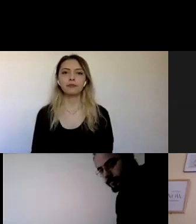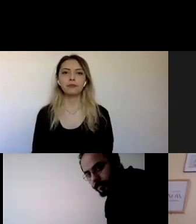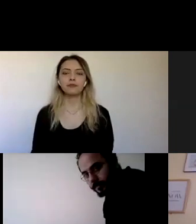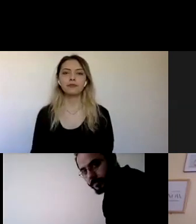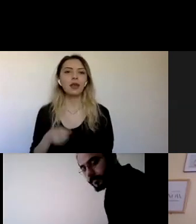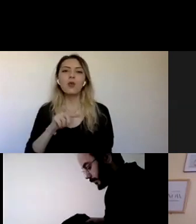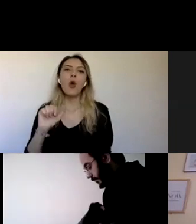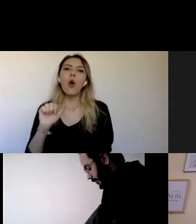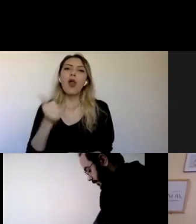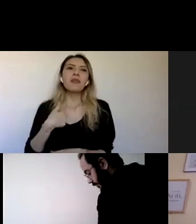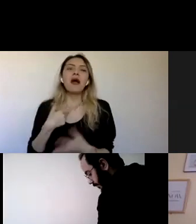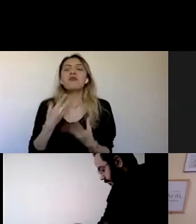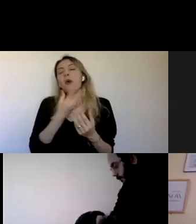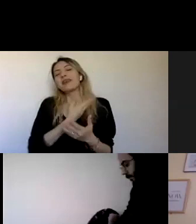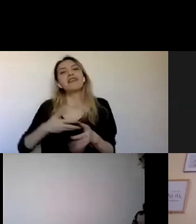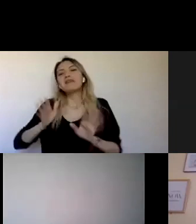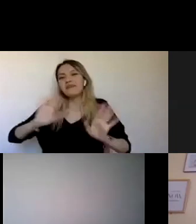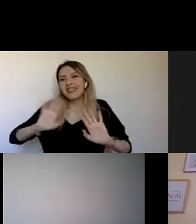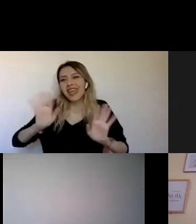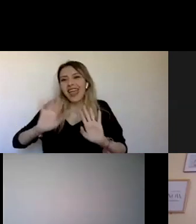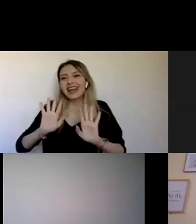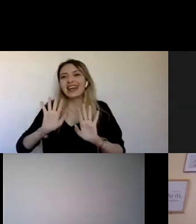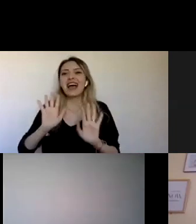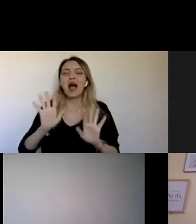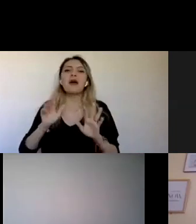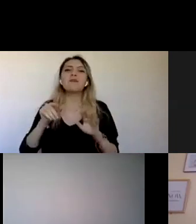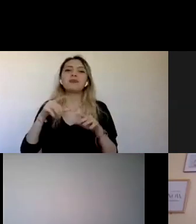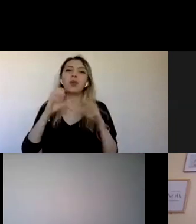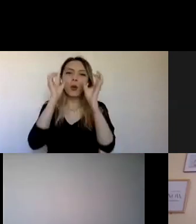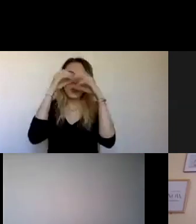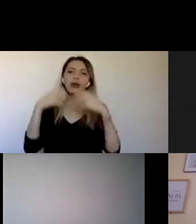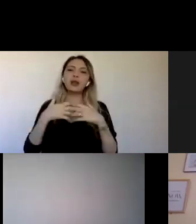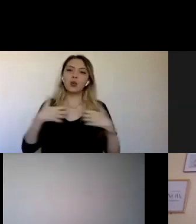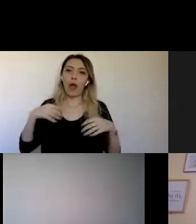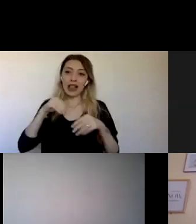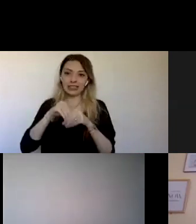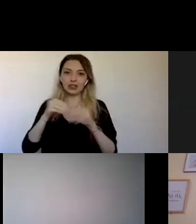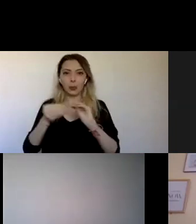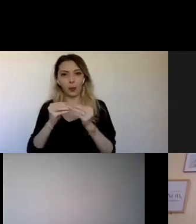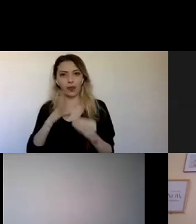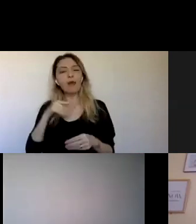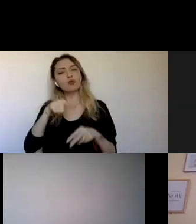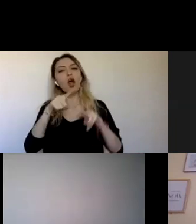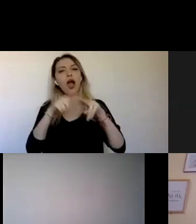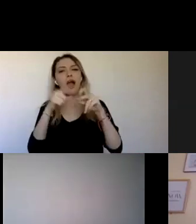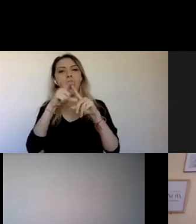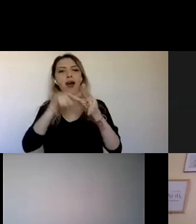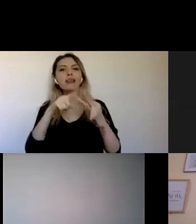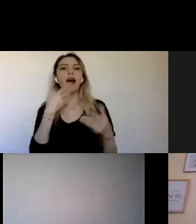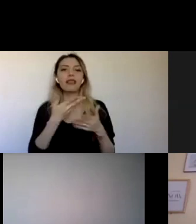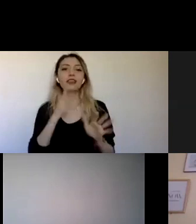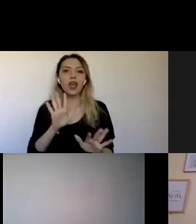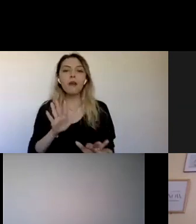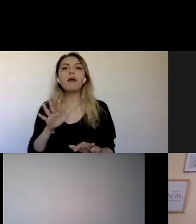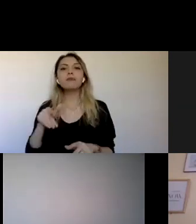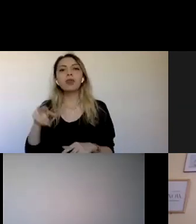değil. Arda muhtemelen zaten güvenlik ile ilgili kısımda biraz değinecektir bu kısımları ama hani sunduğu imkanlar açısından bize çok